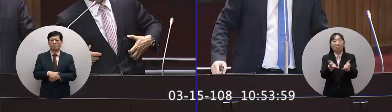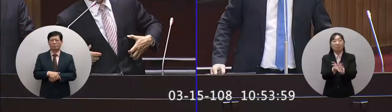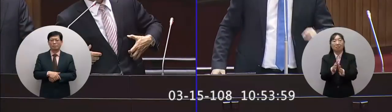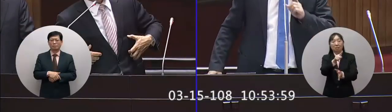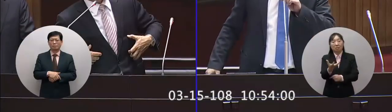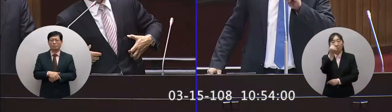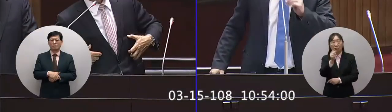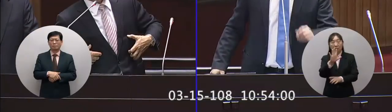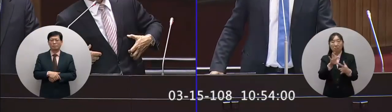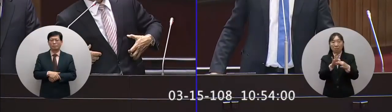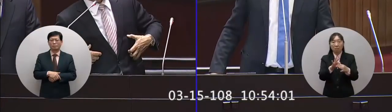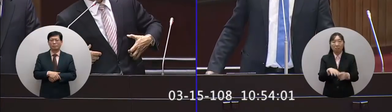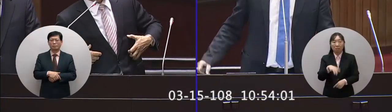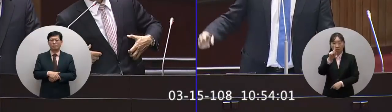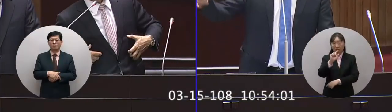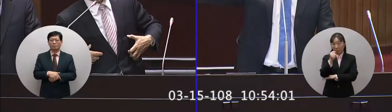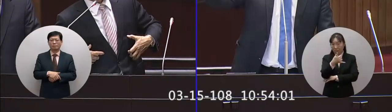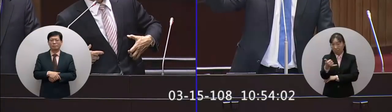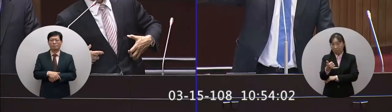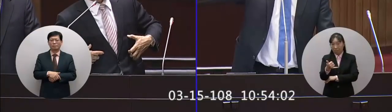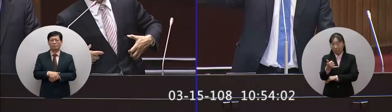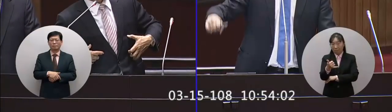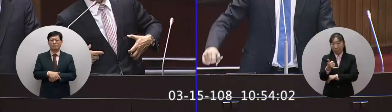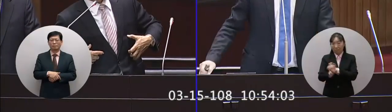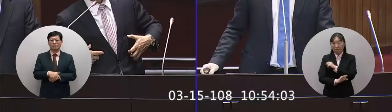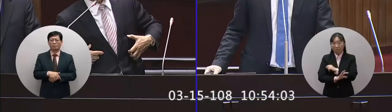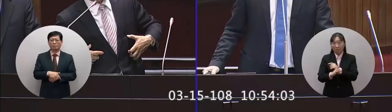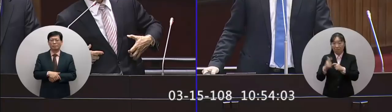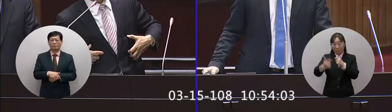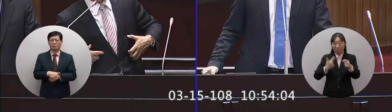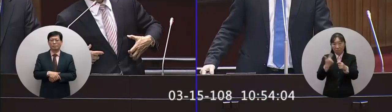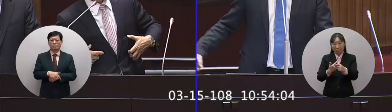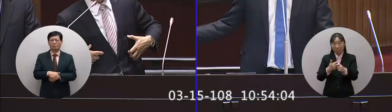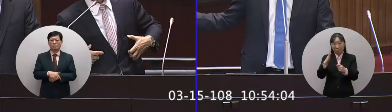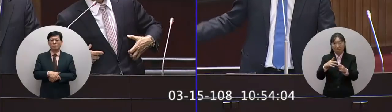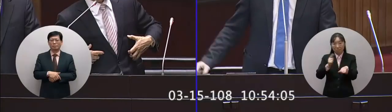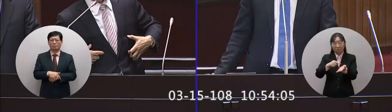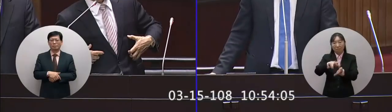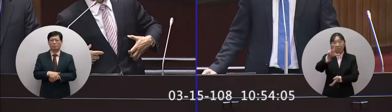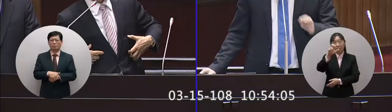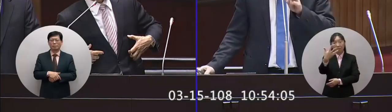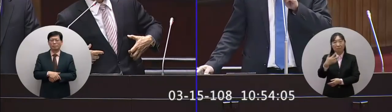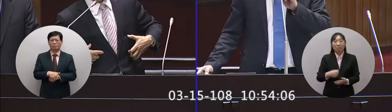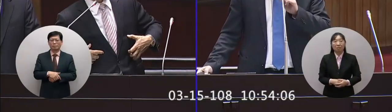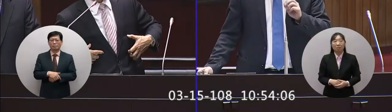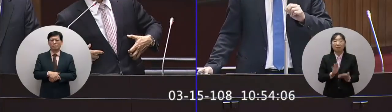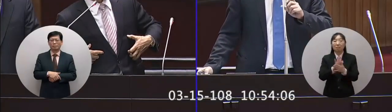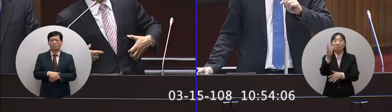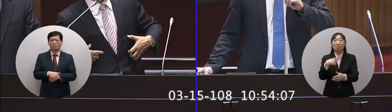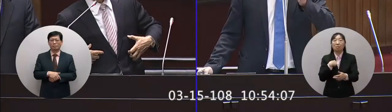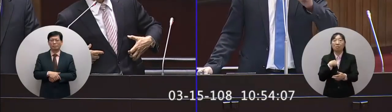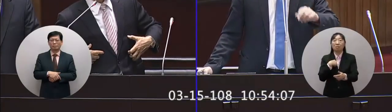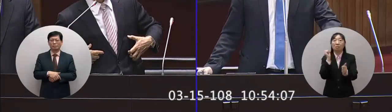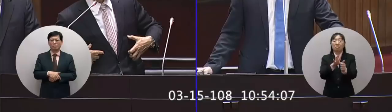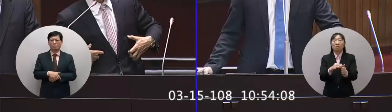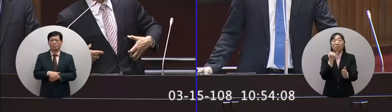的。一个议员连续贪污6年，贪污的次数78次，后来被宣告